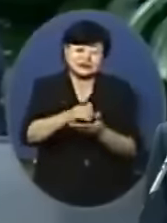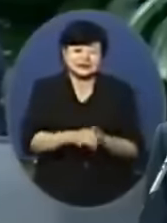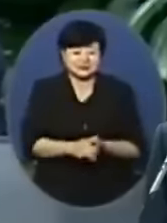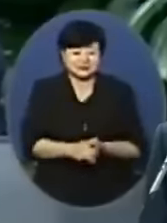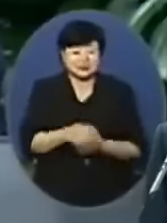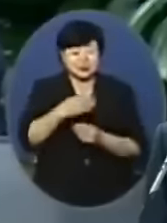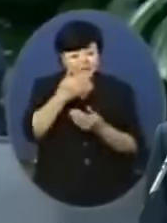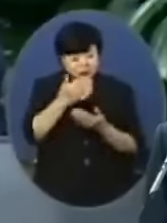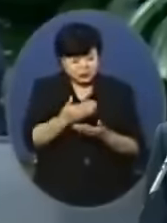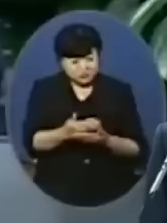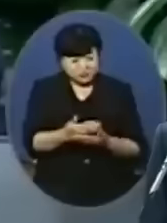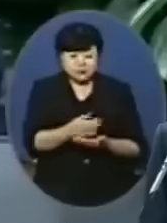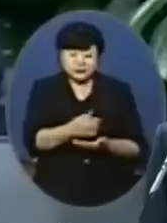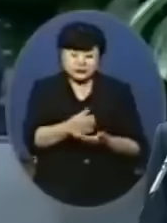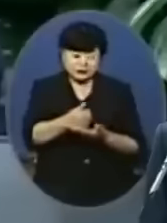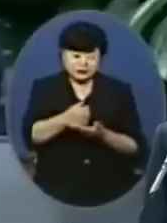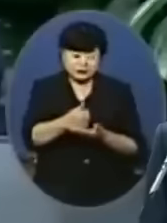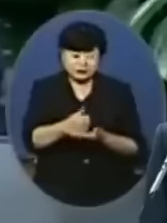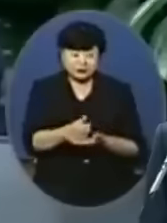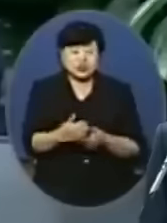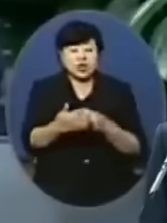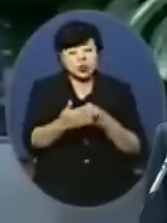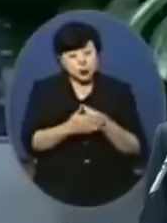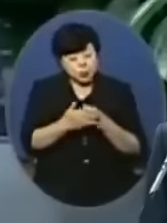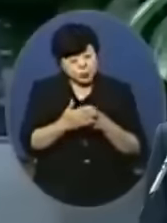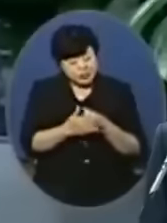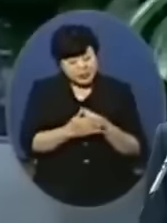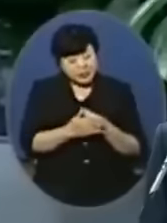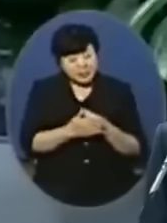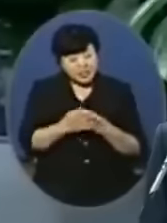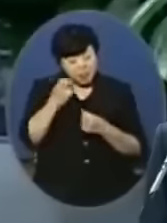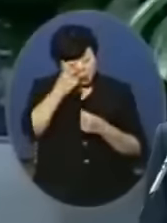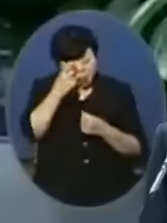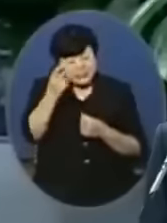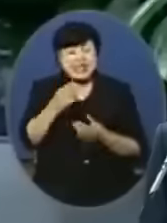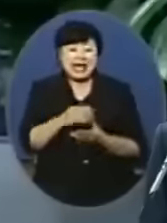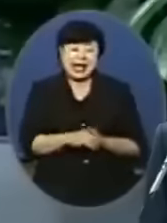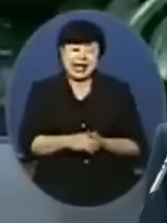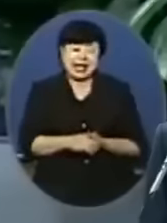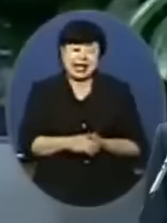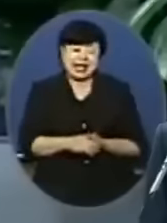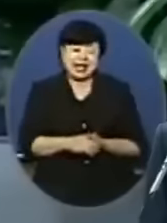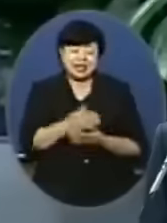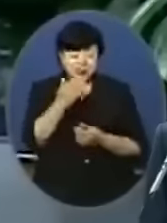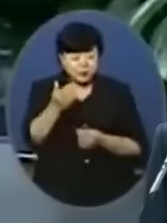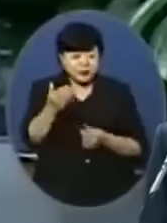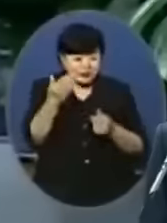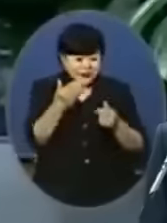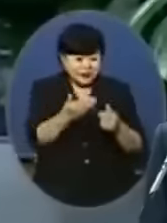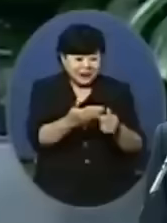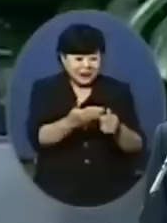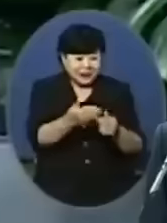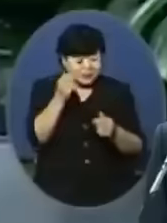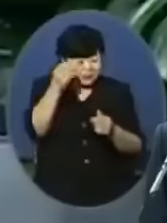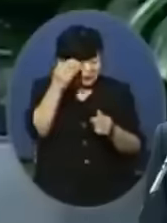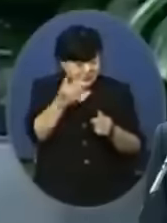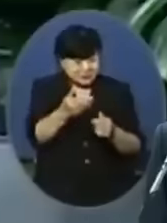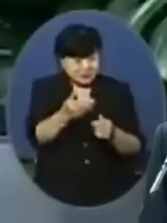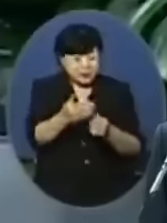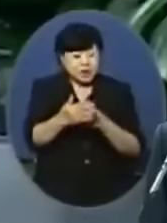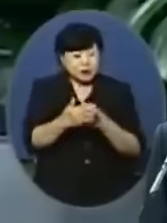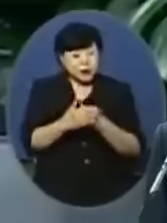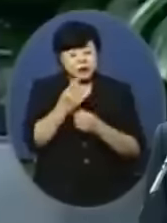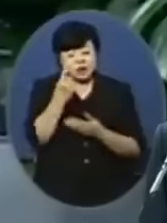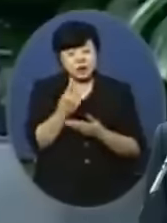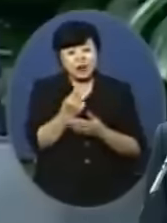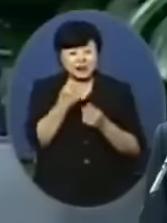우리에게 보내신 우리의 도우미가 보혜사인 것입니다. 여러분에게 성령 도우미가